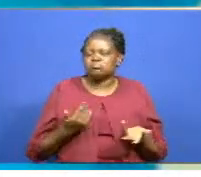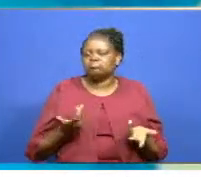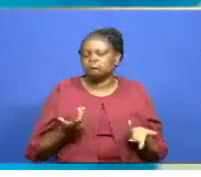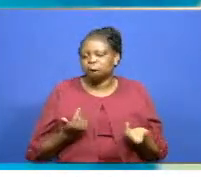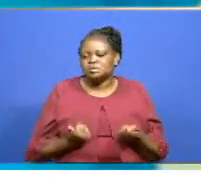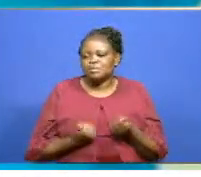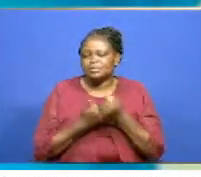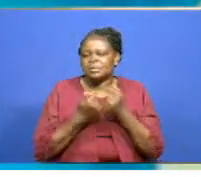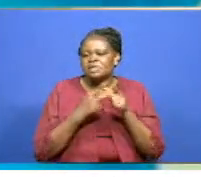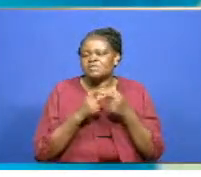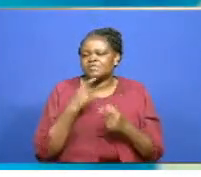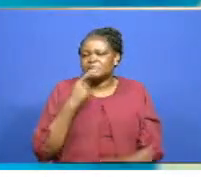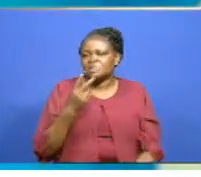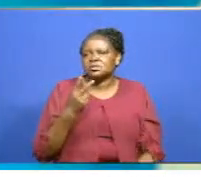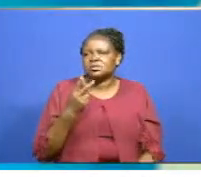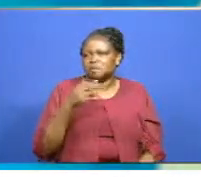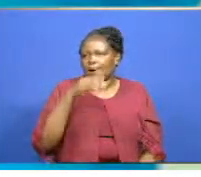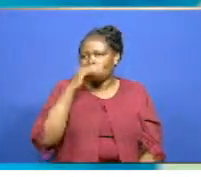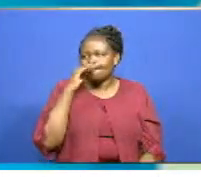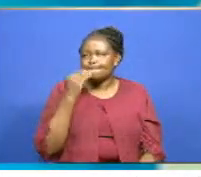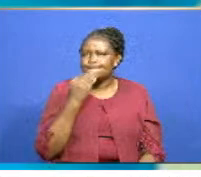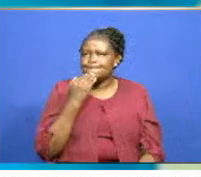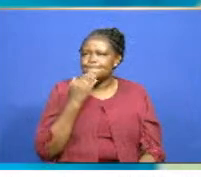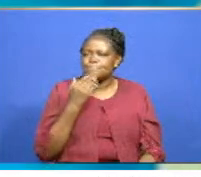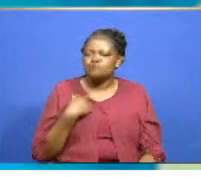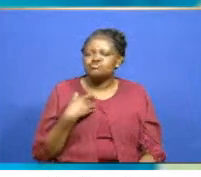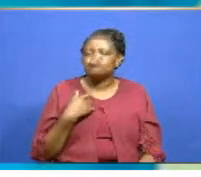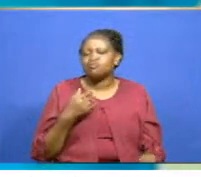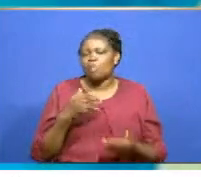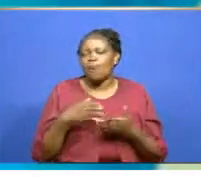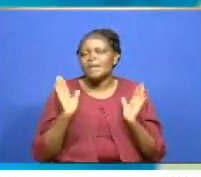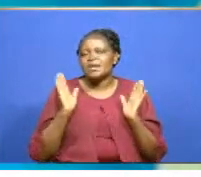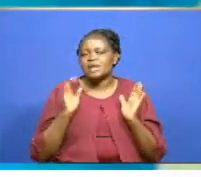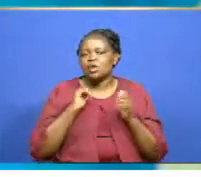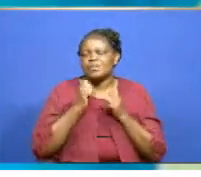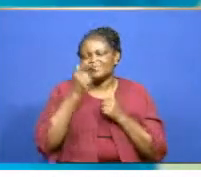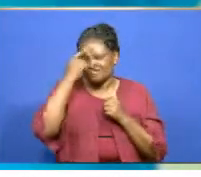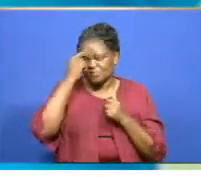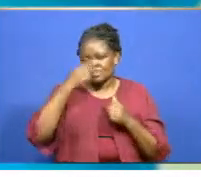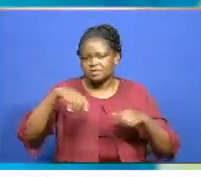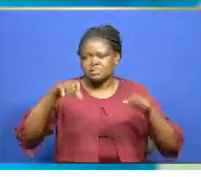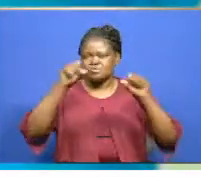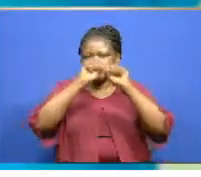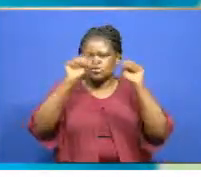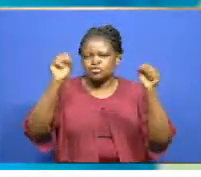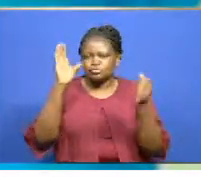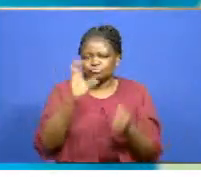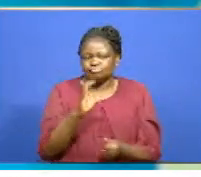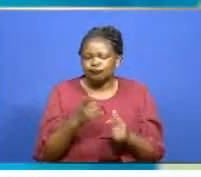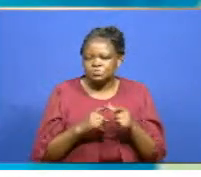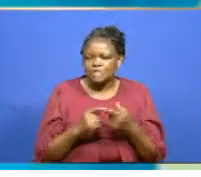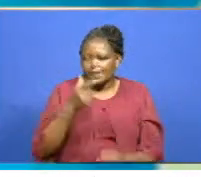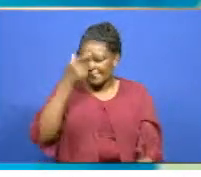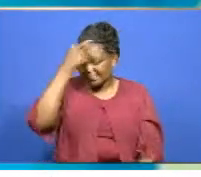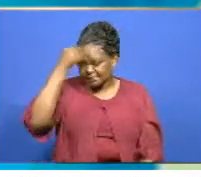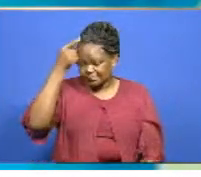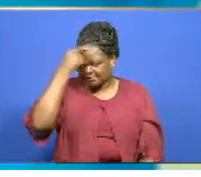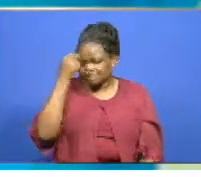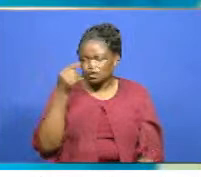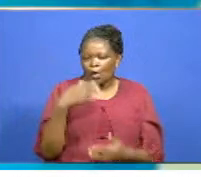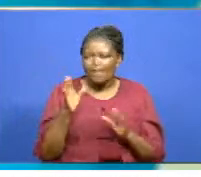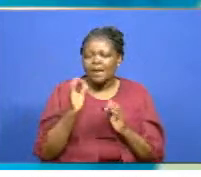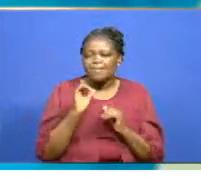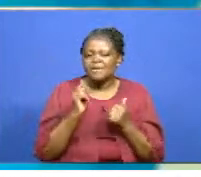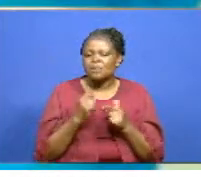tumeona Musalia Mudavadi akijitokeza waziwazi pia akitaka katika kuwania kiti cha urais. Na Moses Wetangula pia, ingawa hajakuja waziwazi,